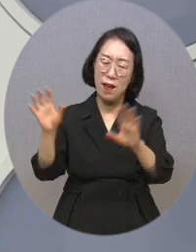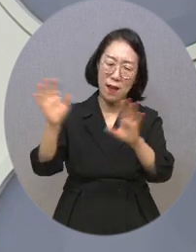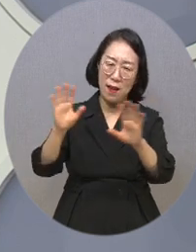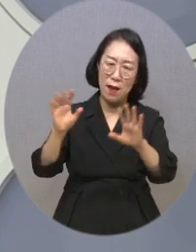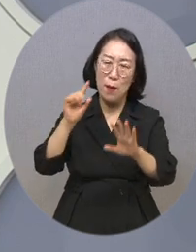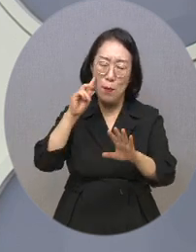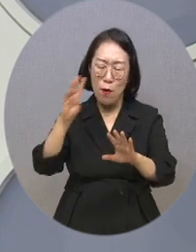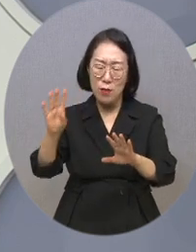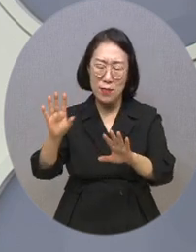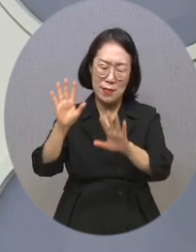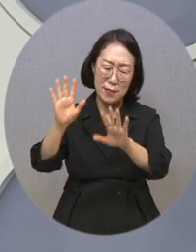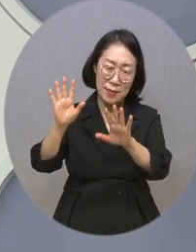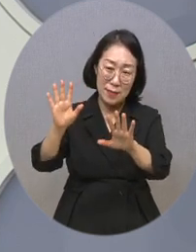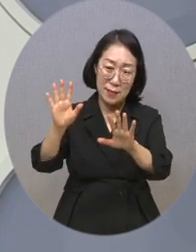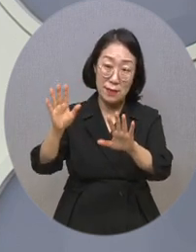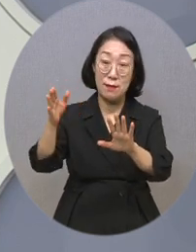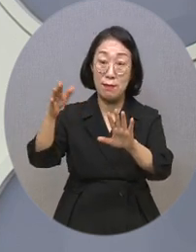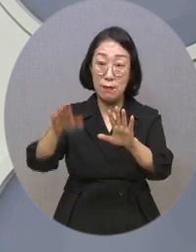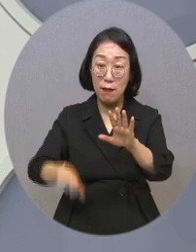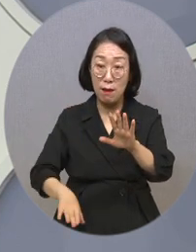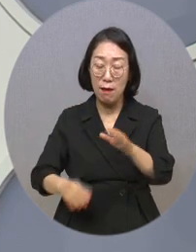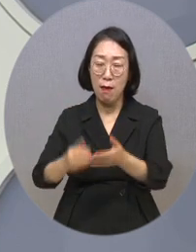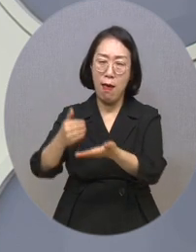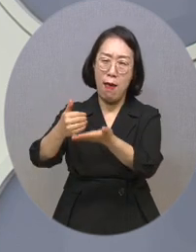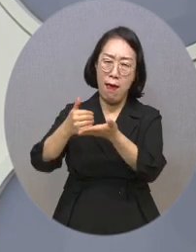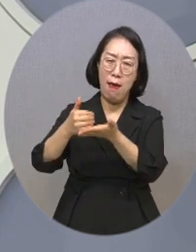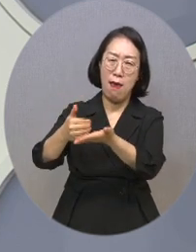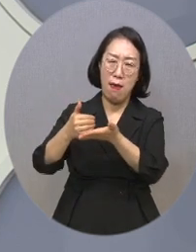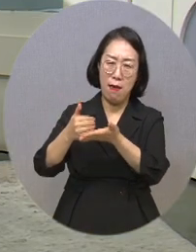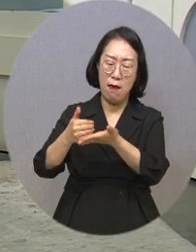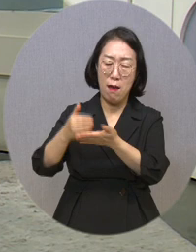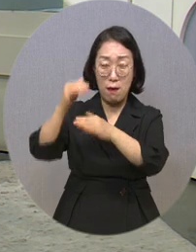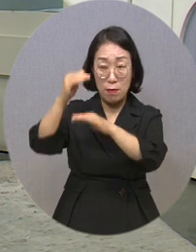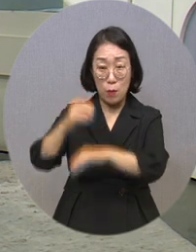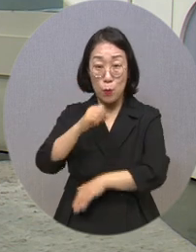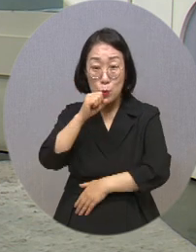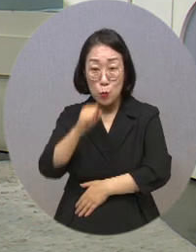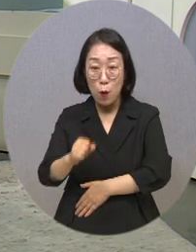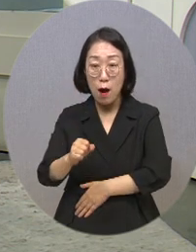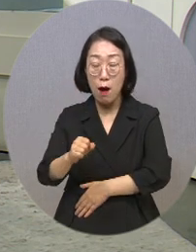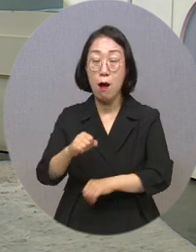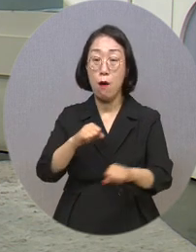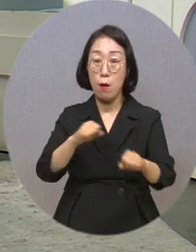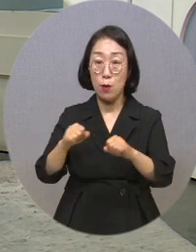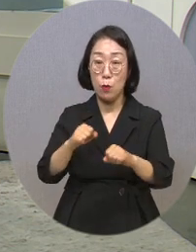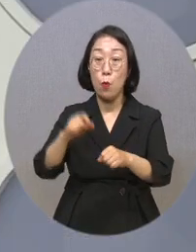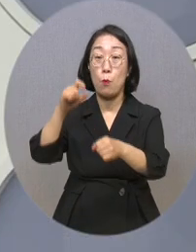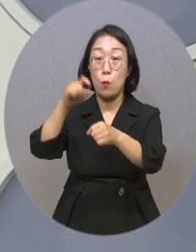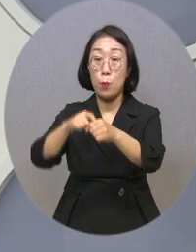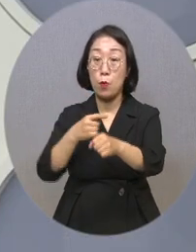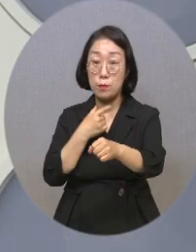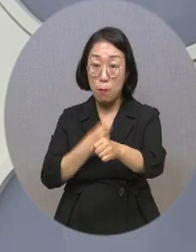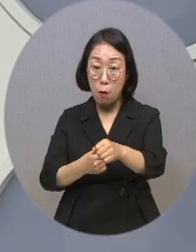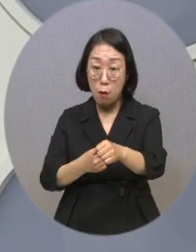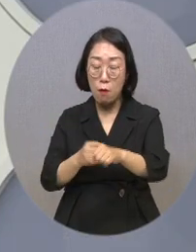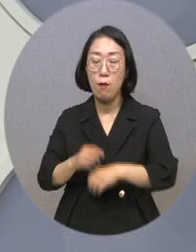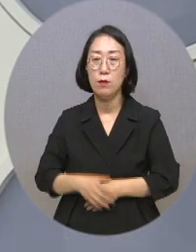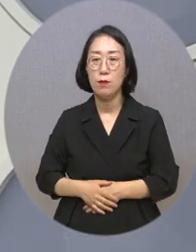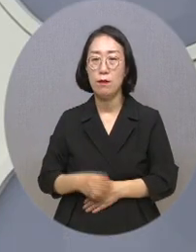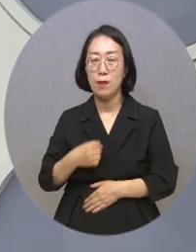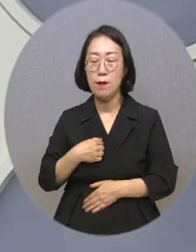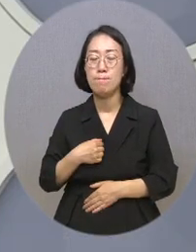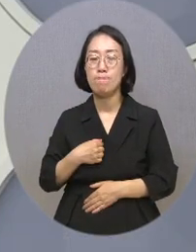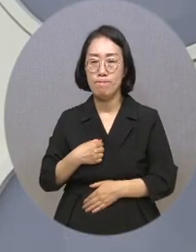며칠 고사했는데 이게 뜻이 그런 뜻이고 그런 좋은 뜻이고 해서 그 저는 이제